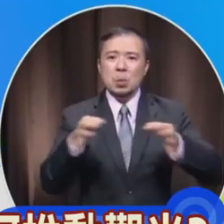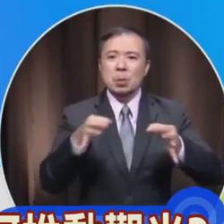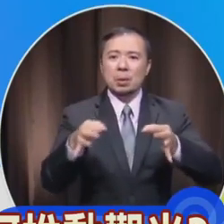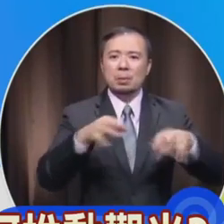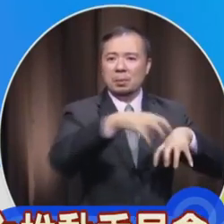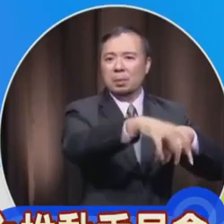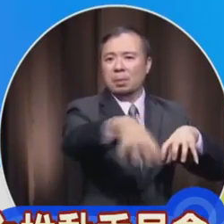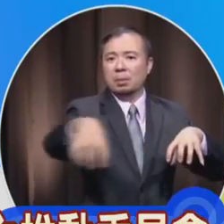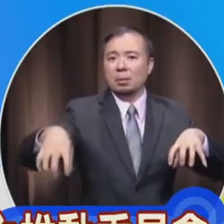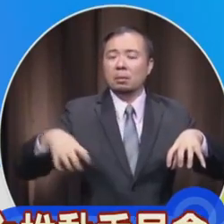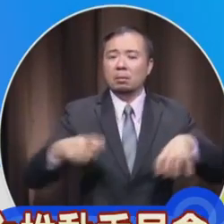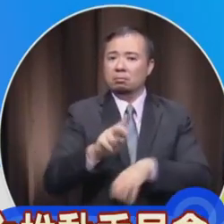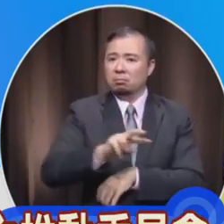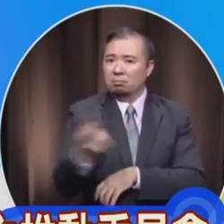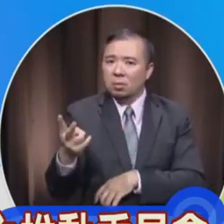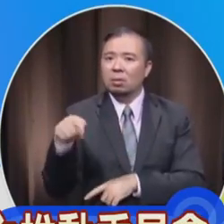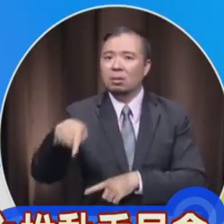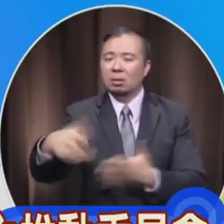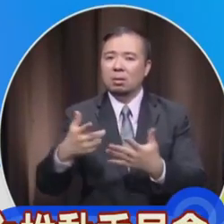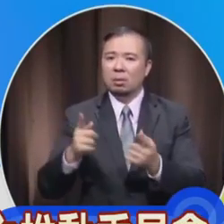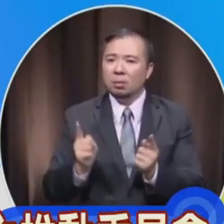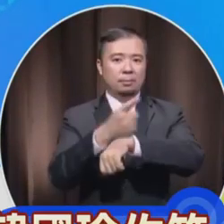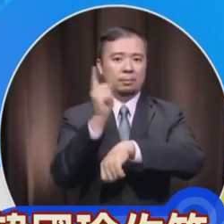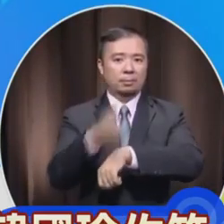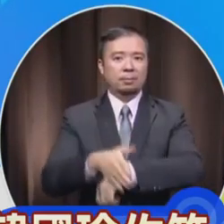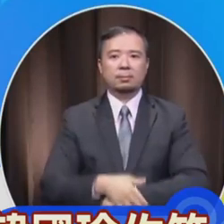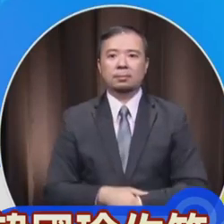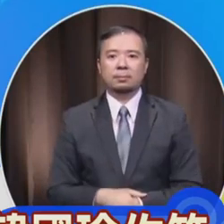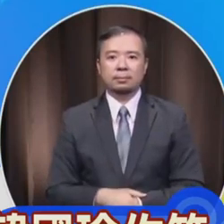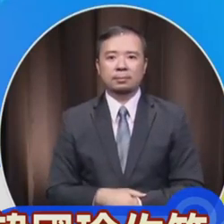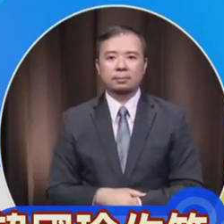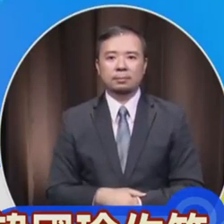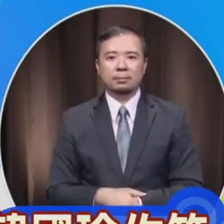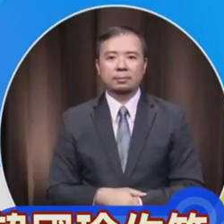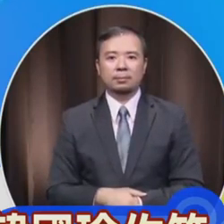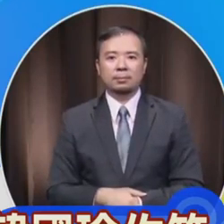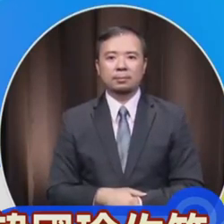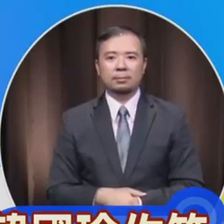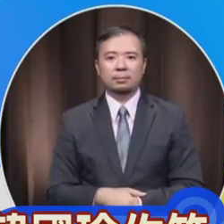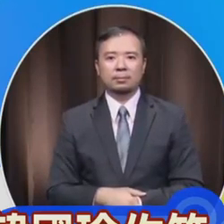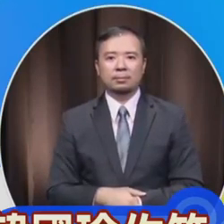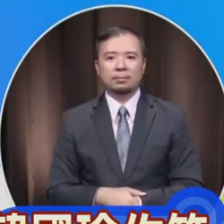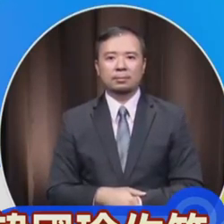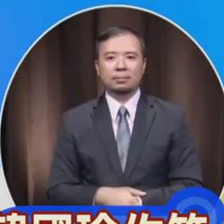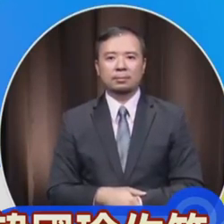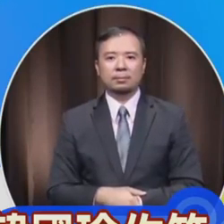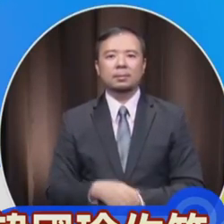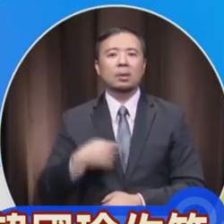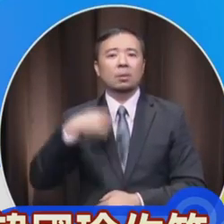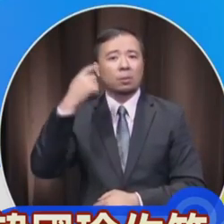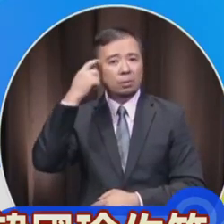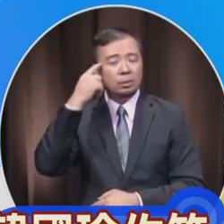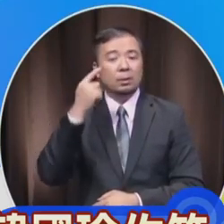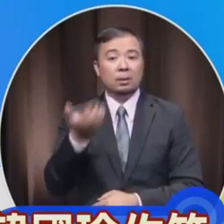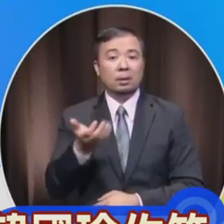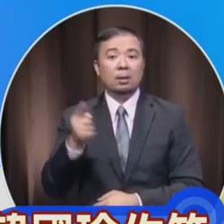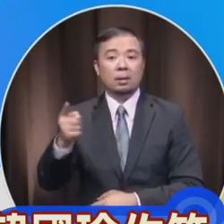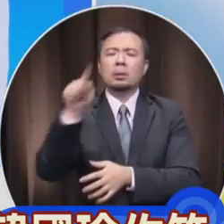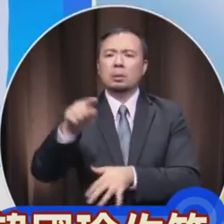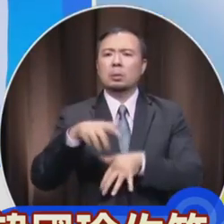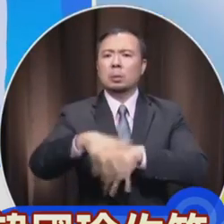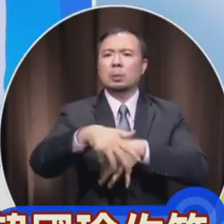电商，我们面临很多问题，所以我会成立地方。我想我还是要先回应一下我们韩国瑜主